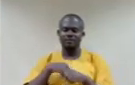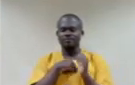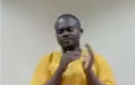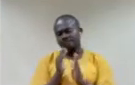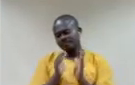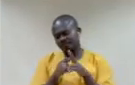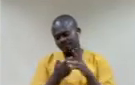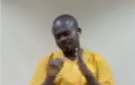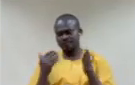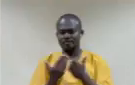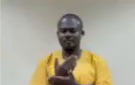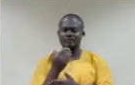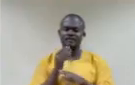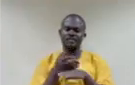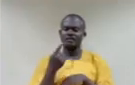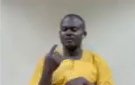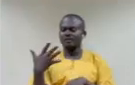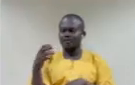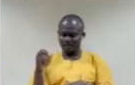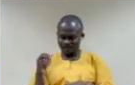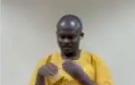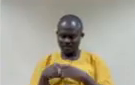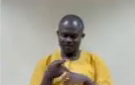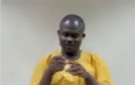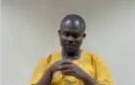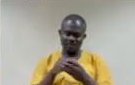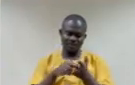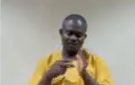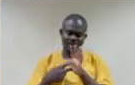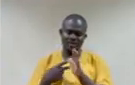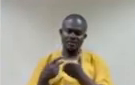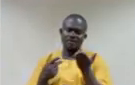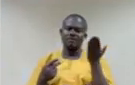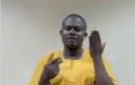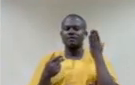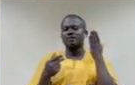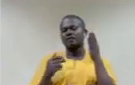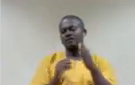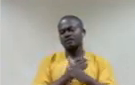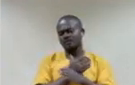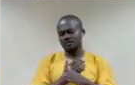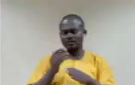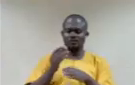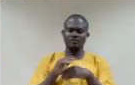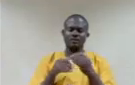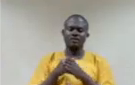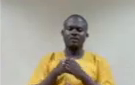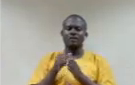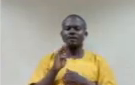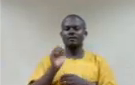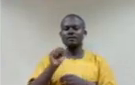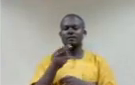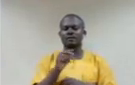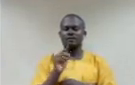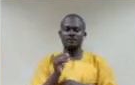indi mirimo mishya irenga 1500 iturutse mu mishinga y'abahanzi y'ubuhanzi iturutse ku